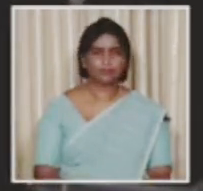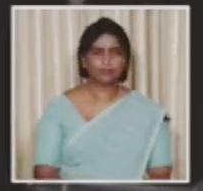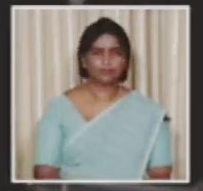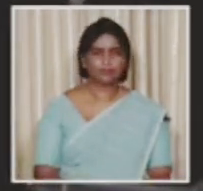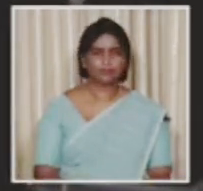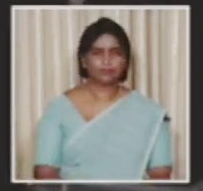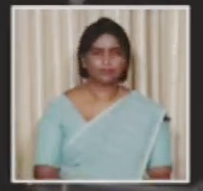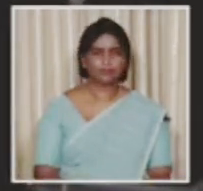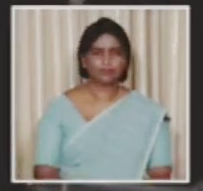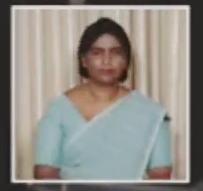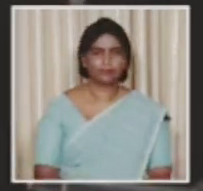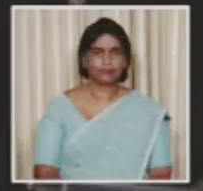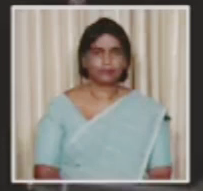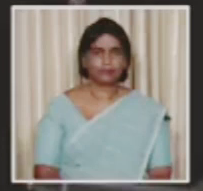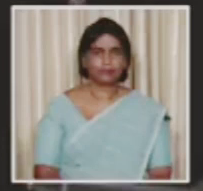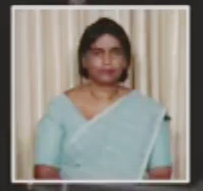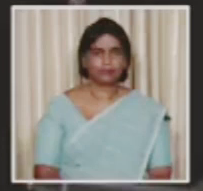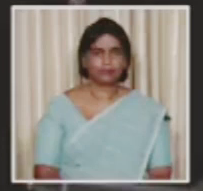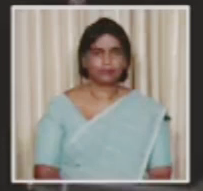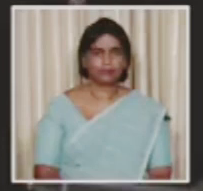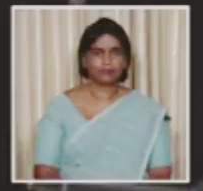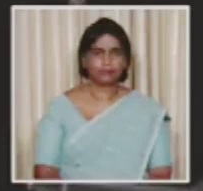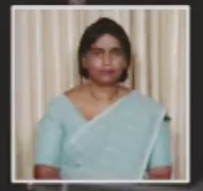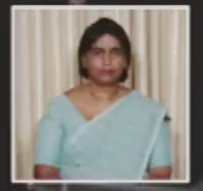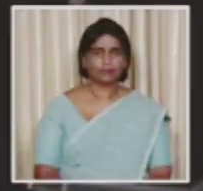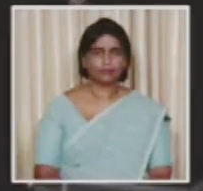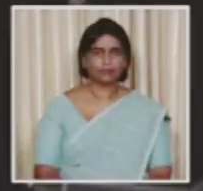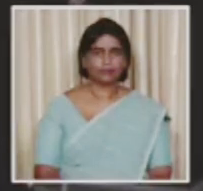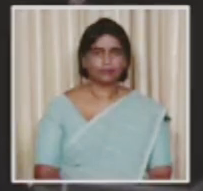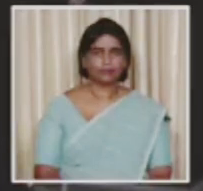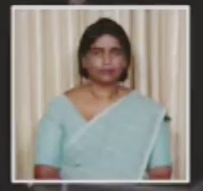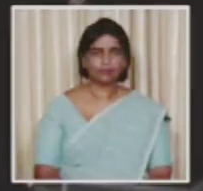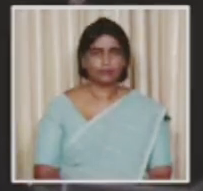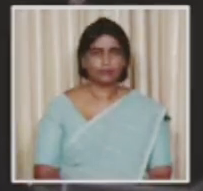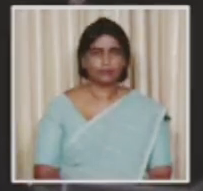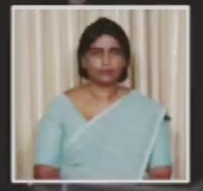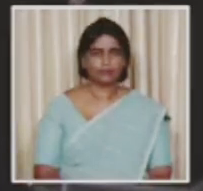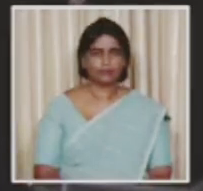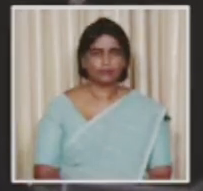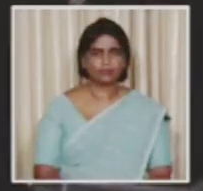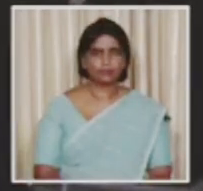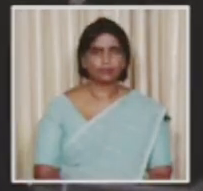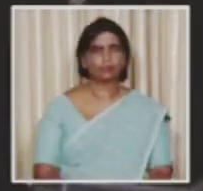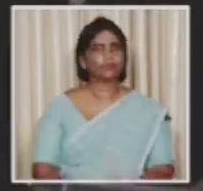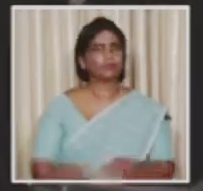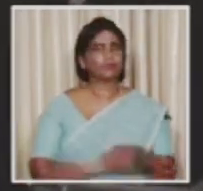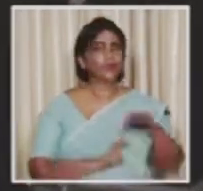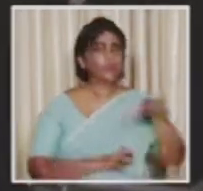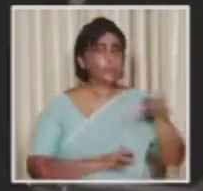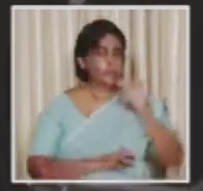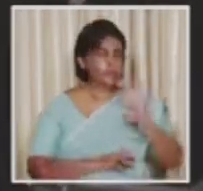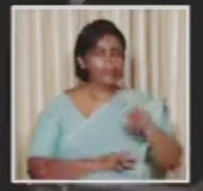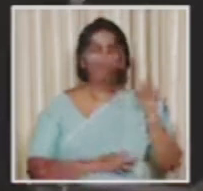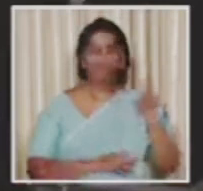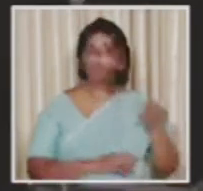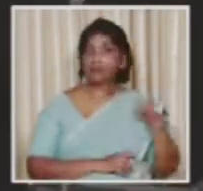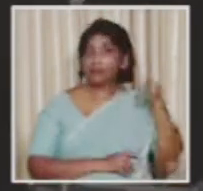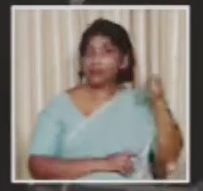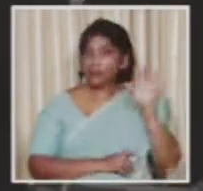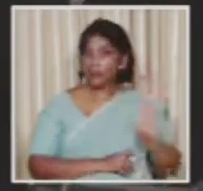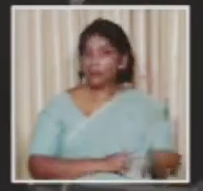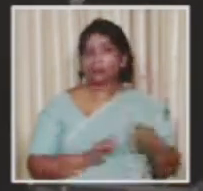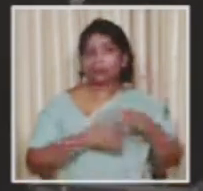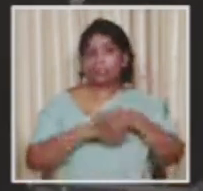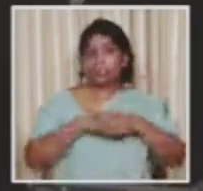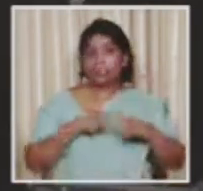දැන් කියන්නේ නැගෙනහිර ගැන කතා කරපු නිසා. ඔන්න මේක තමයි දේශපාලනයට පාවිච්චි කරන හැටි. මේ තමයි